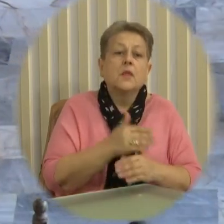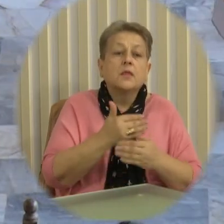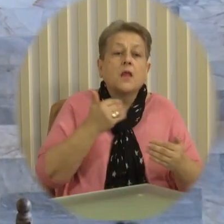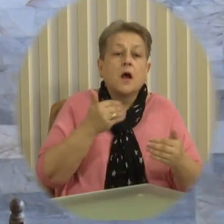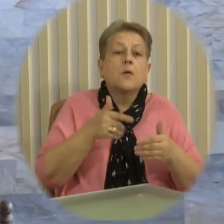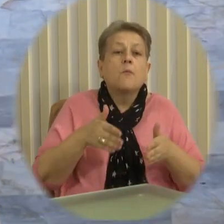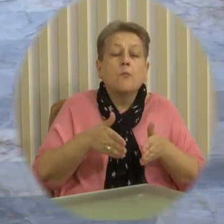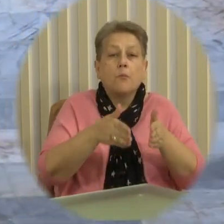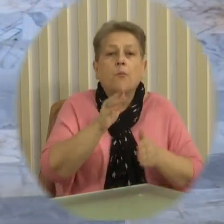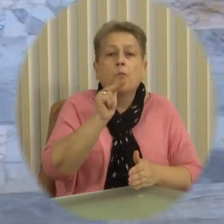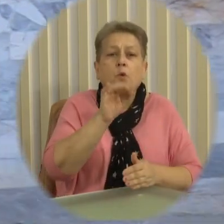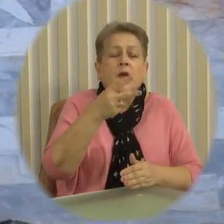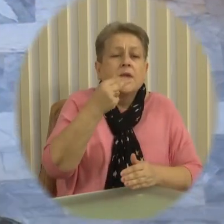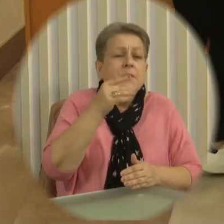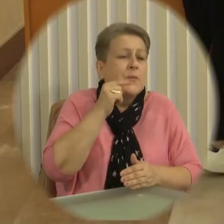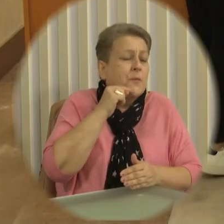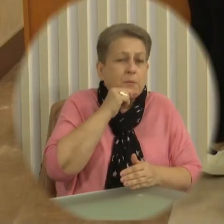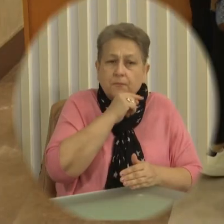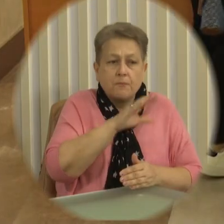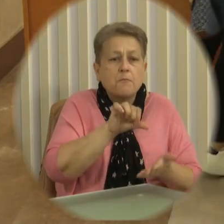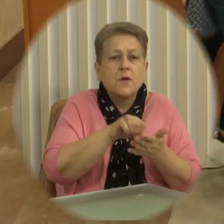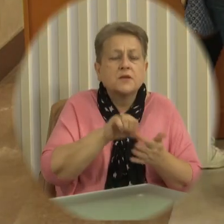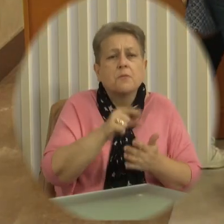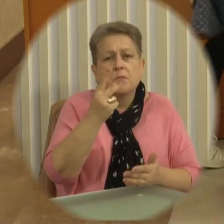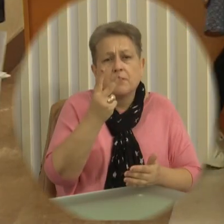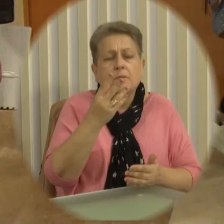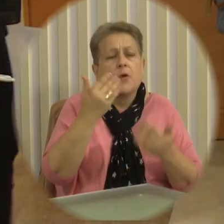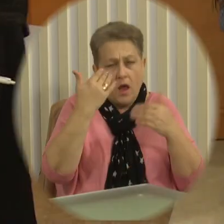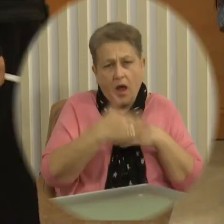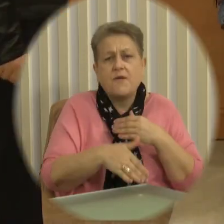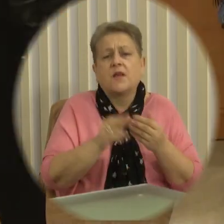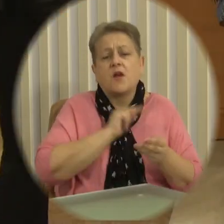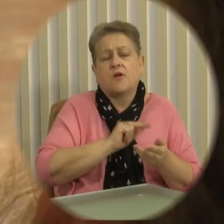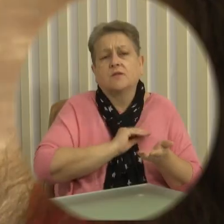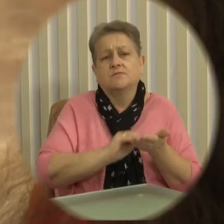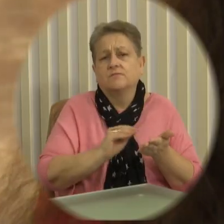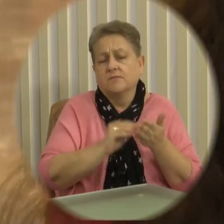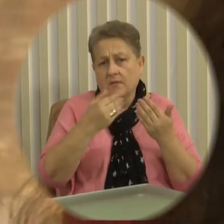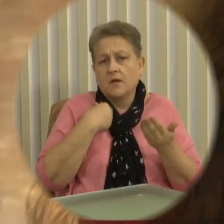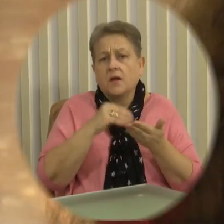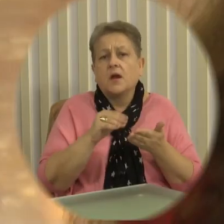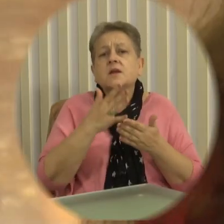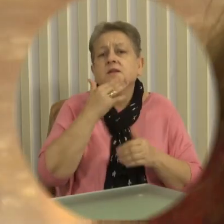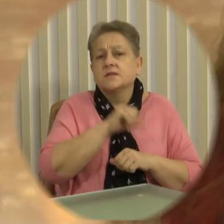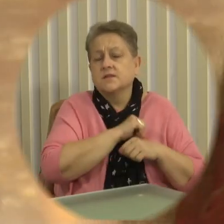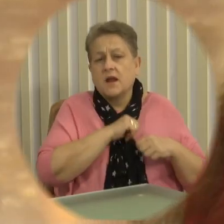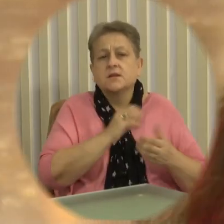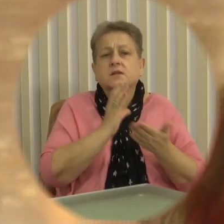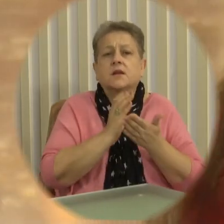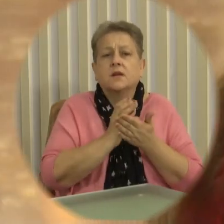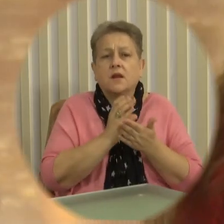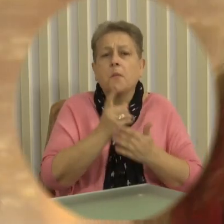փուլի մեկնարկից կես ժամ հազի վերանցել, երբ մասնակիցներից մի քանիսն արդեն ավարտել էին աշխատանքը։ Գրել եմ սիրածս